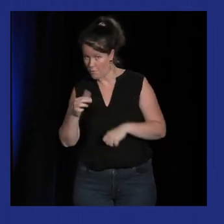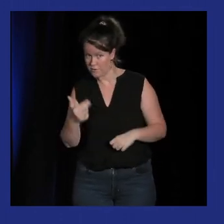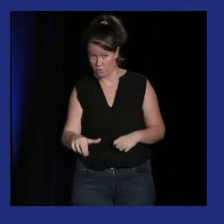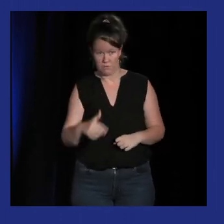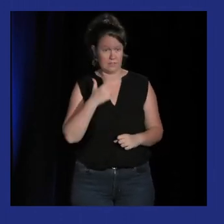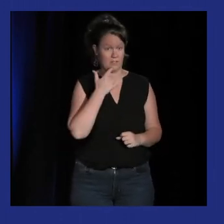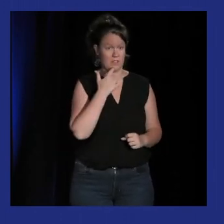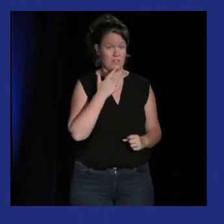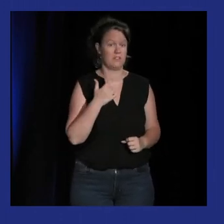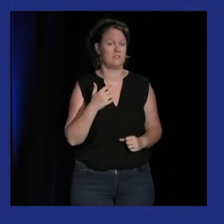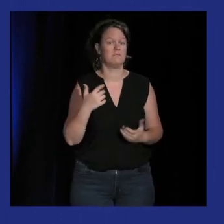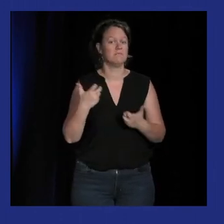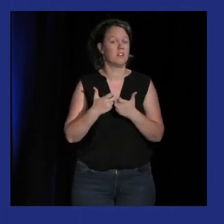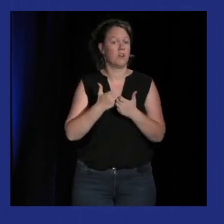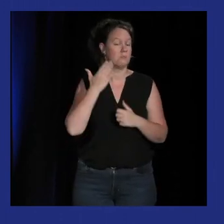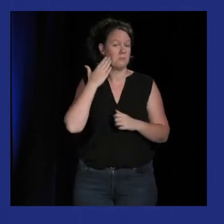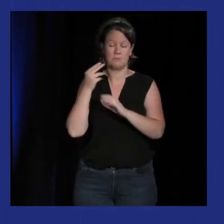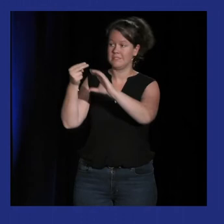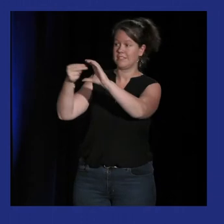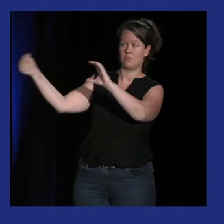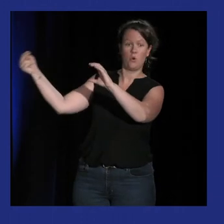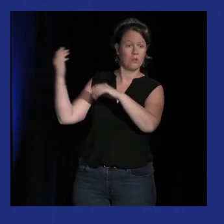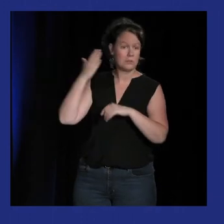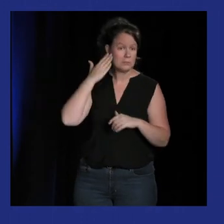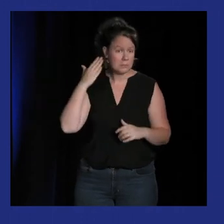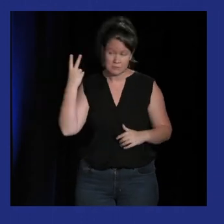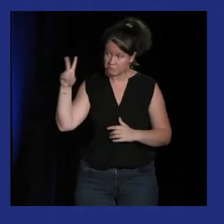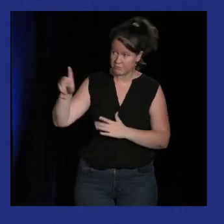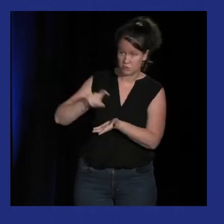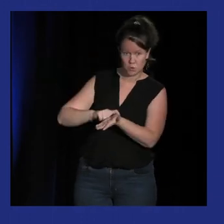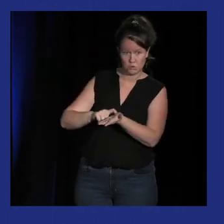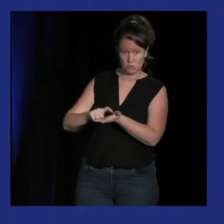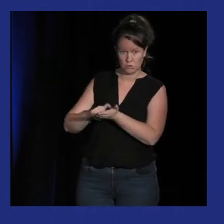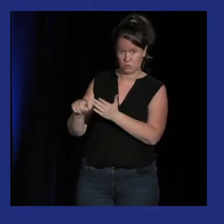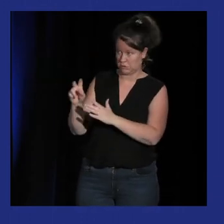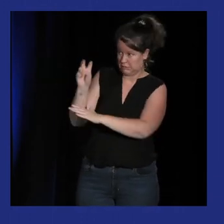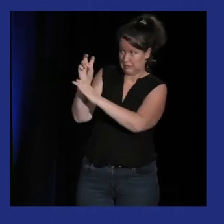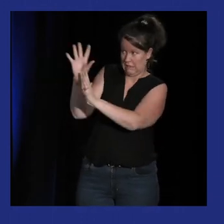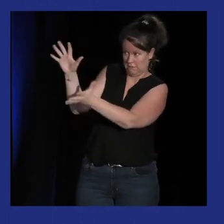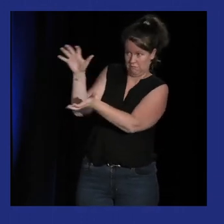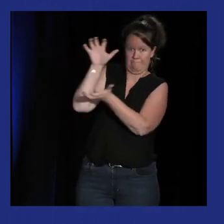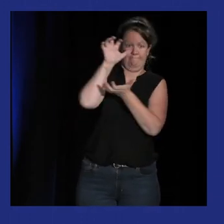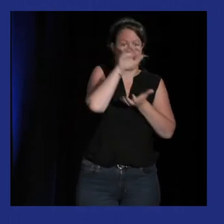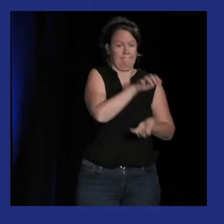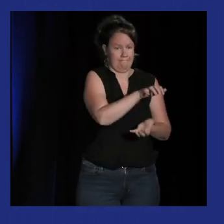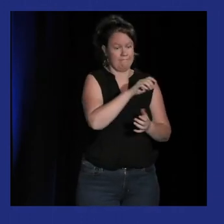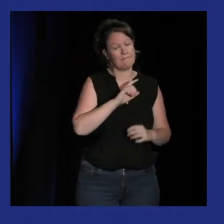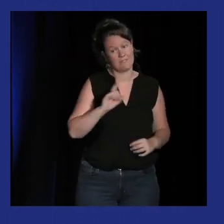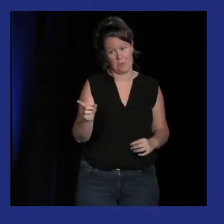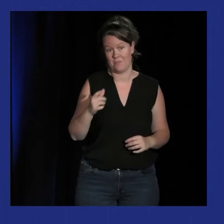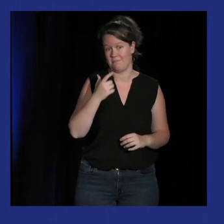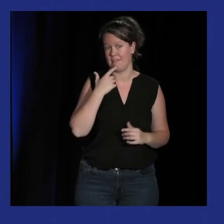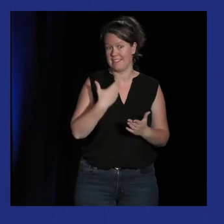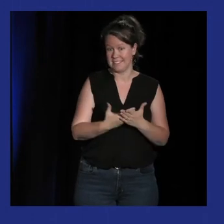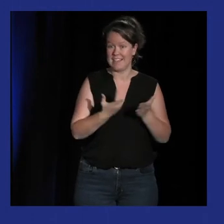faire tout ce que tu veux sur le répertoire Nintendo si tu ne touches pas à l'oeuvre originale et que tu l'as et que tu la gardes tel quel non parce que ce droit est délivré par les sociétés les